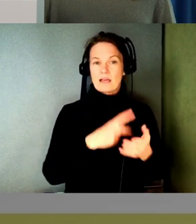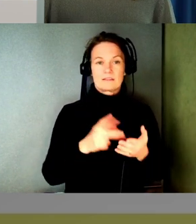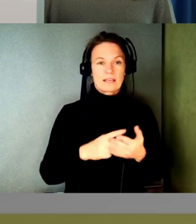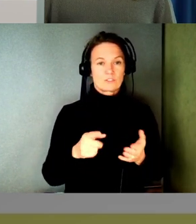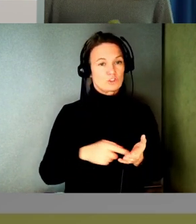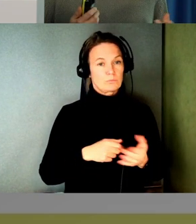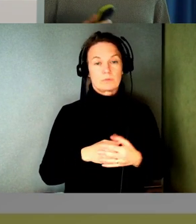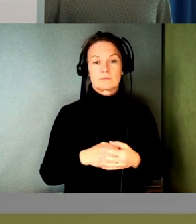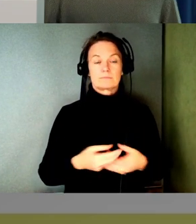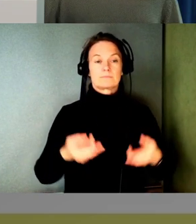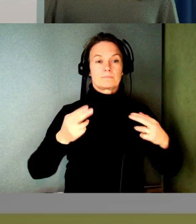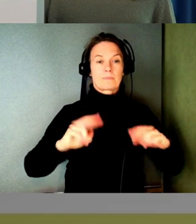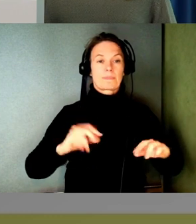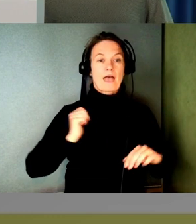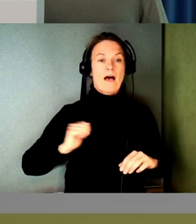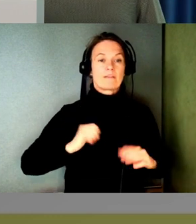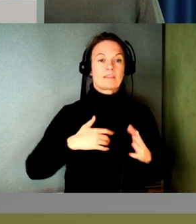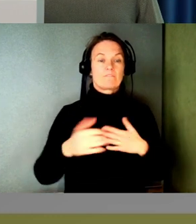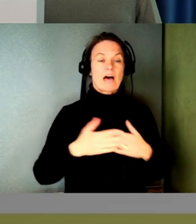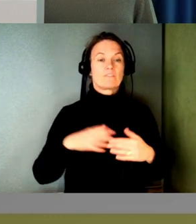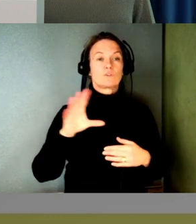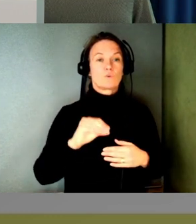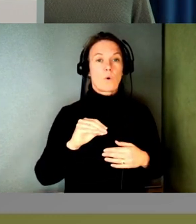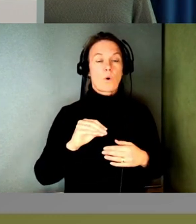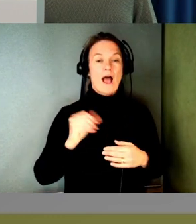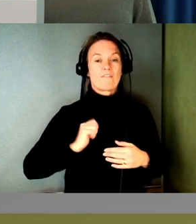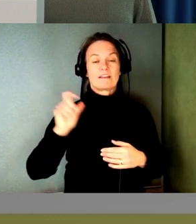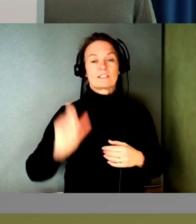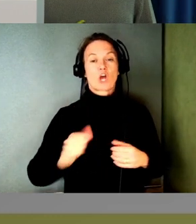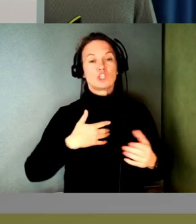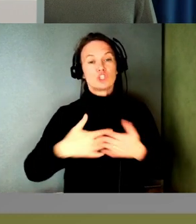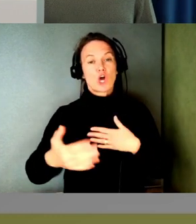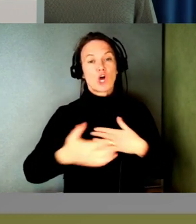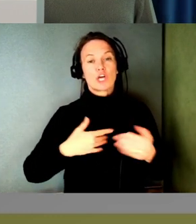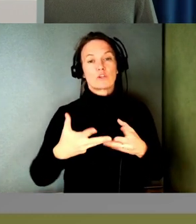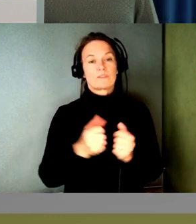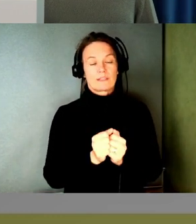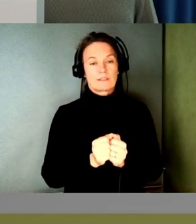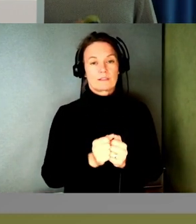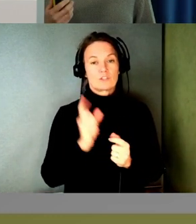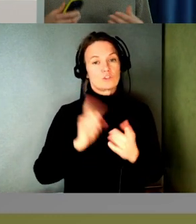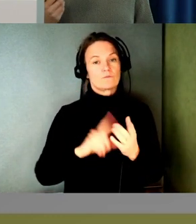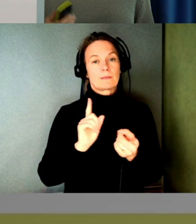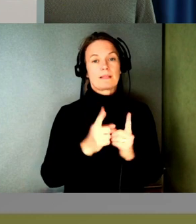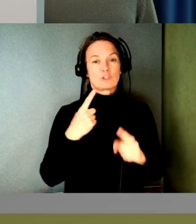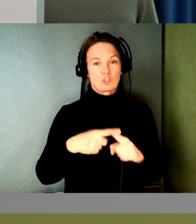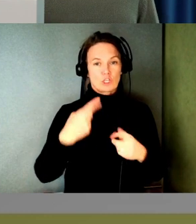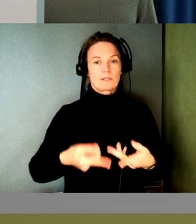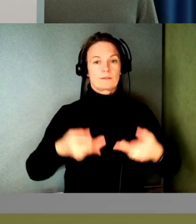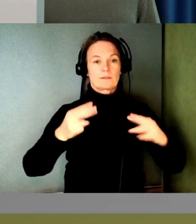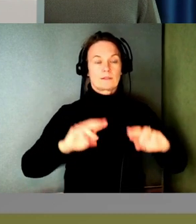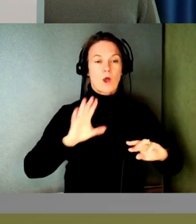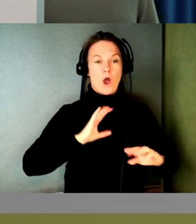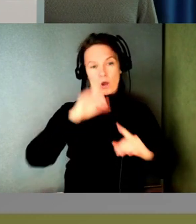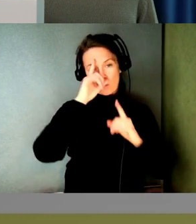eh använd verb När användarna ska göra något för att göra det så tydligt som möjligt eh och håll Det konsekvent i